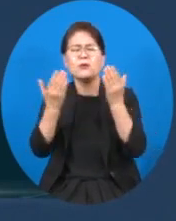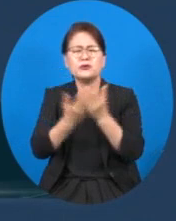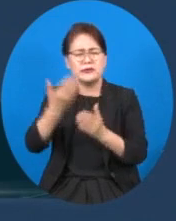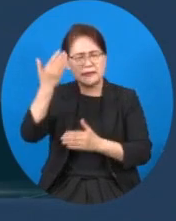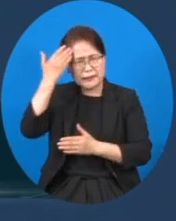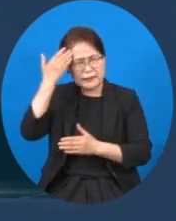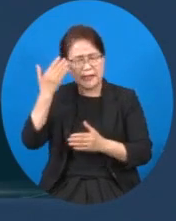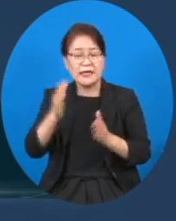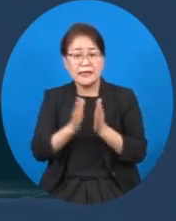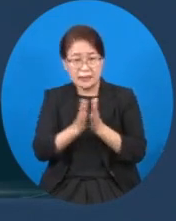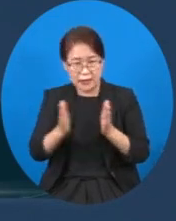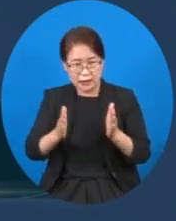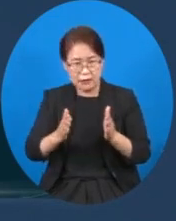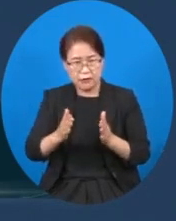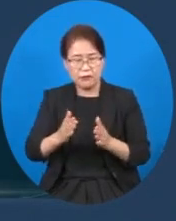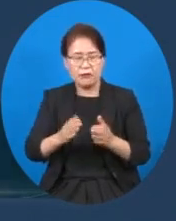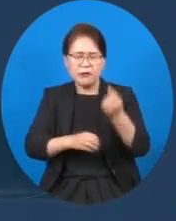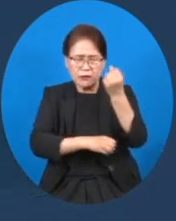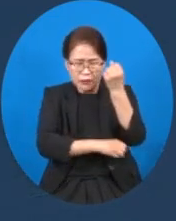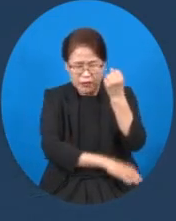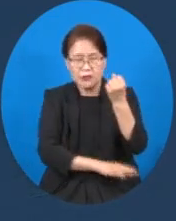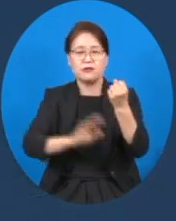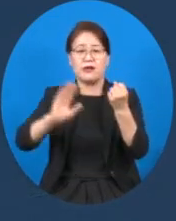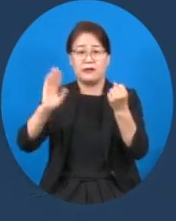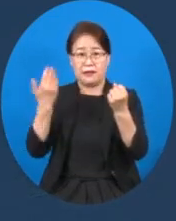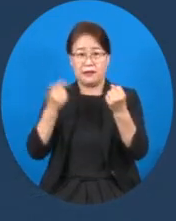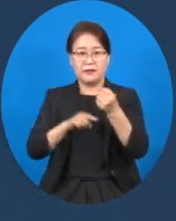지식의 시작이고 지식의 기초라는 거죠.